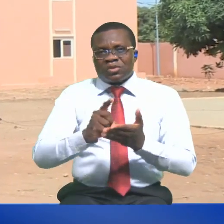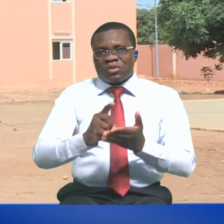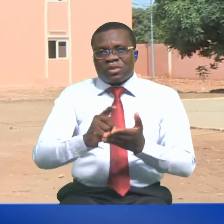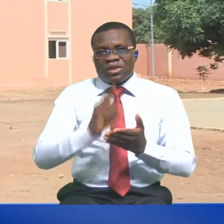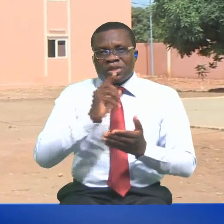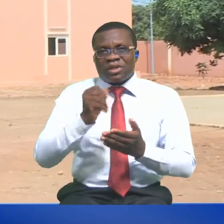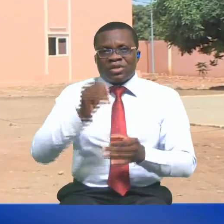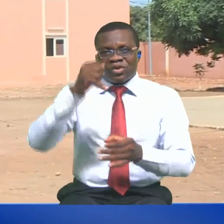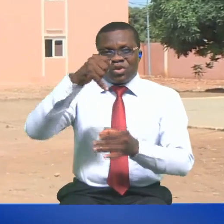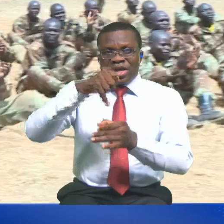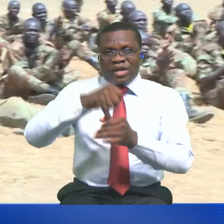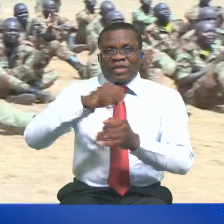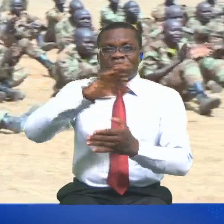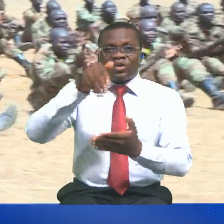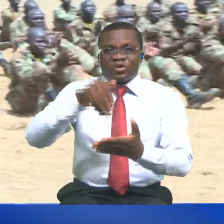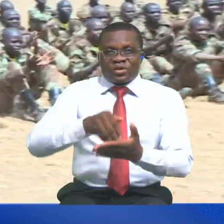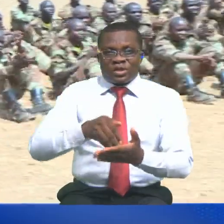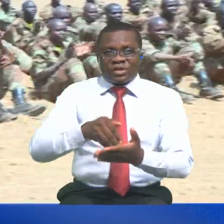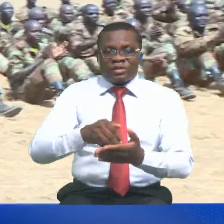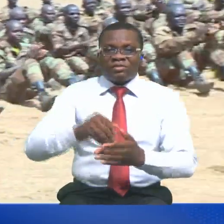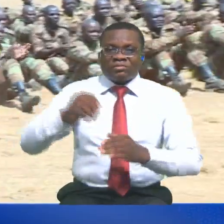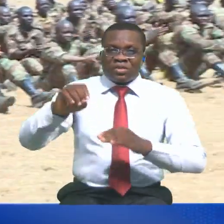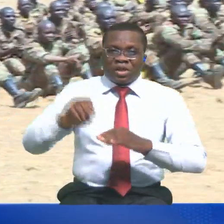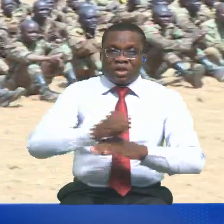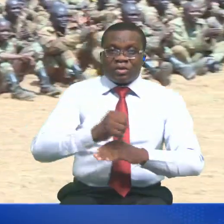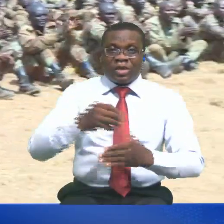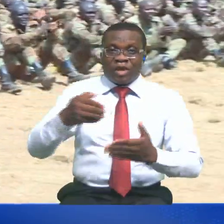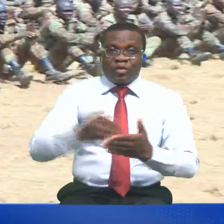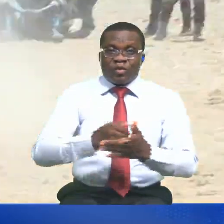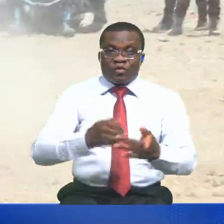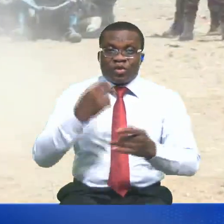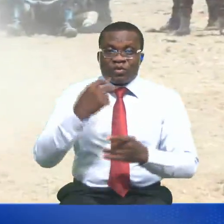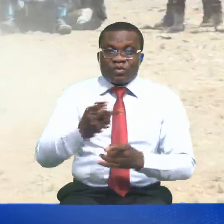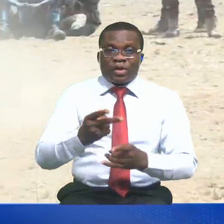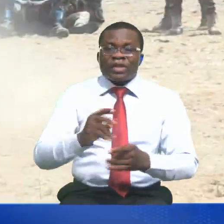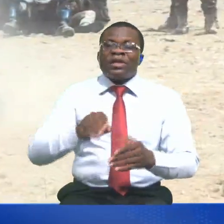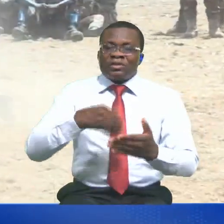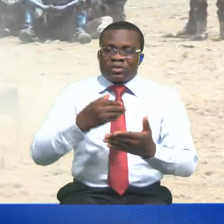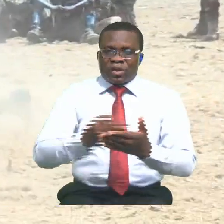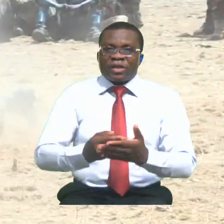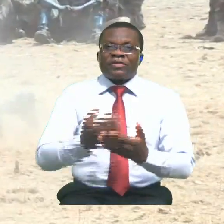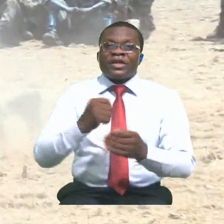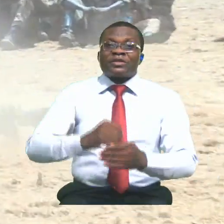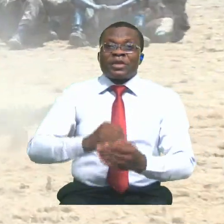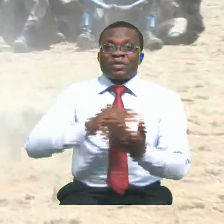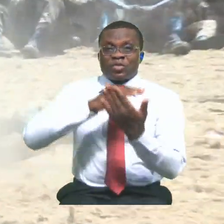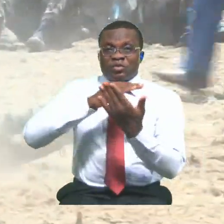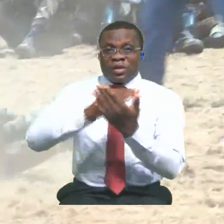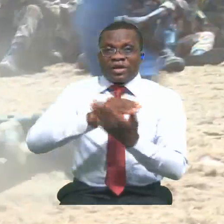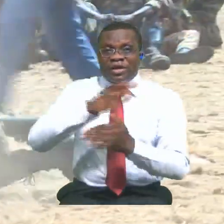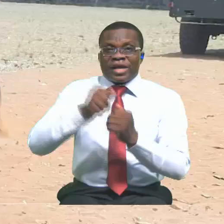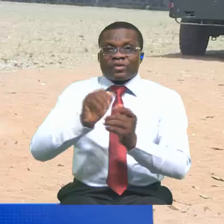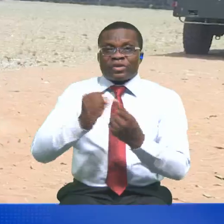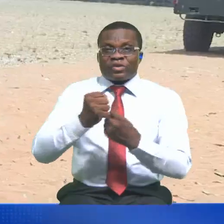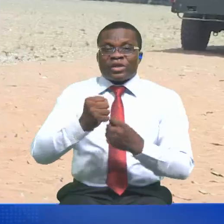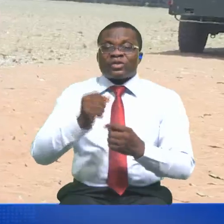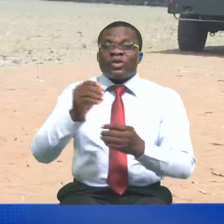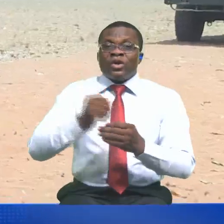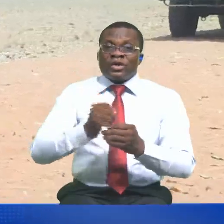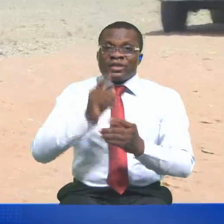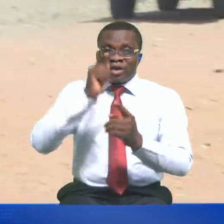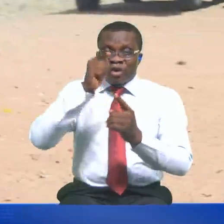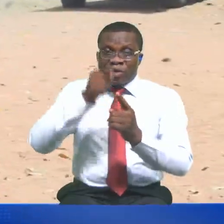à l'intérieur de ce centre. Des recrues bien aguerries pour parer à toute situation, tel est l'objectif de ces modules de